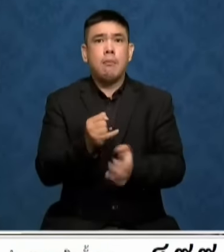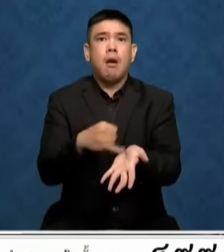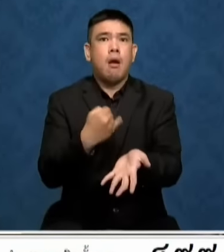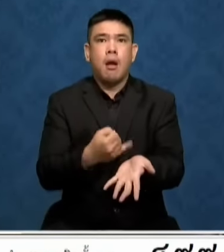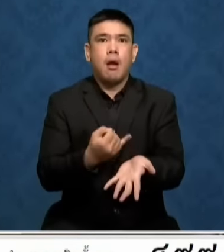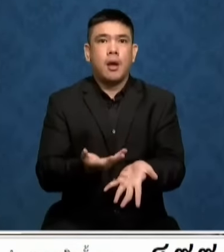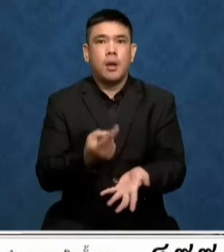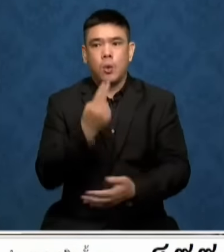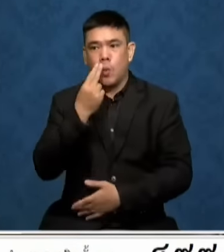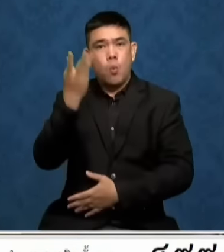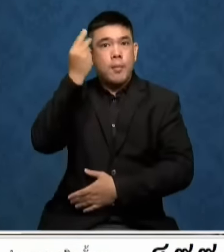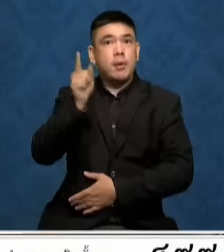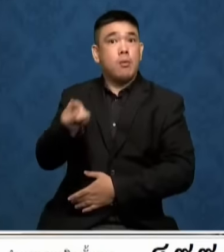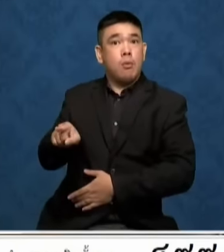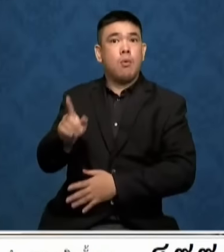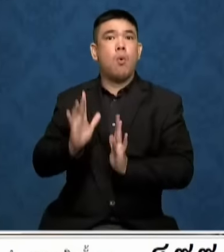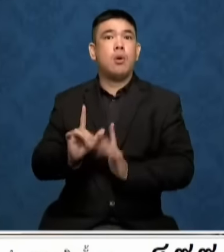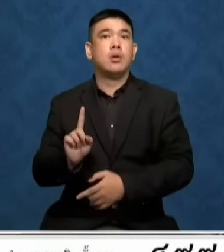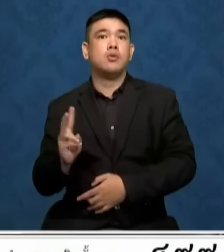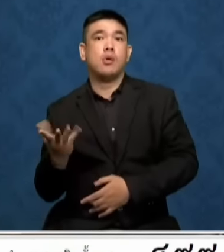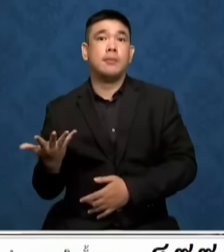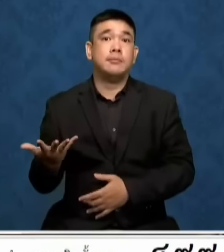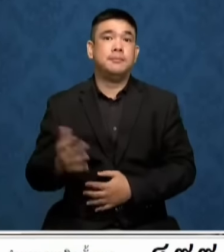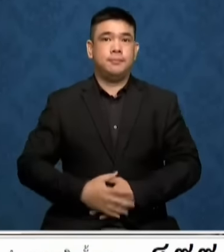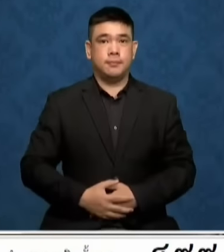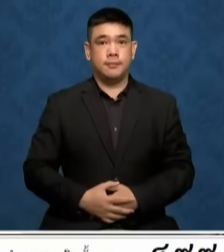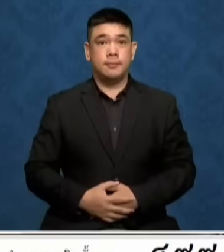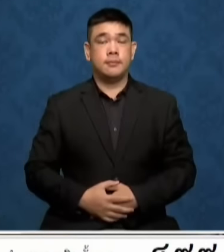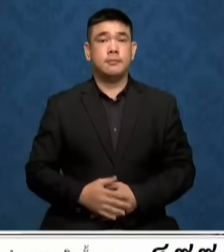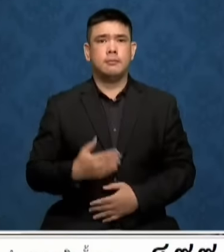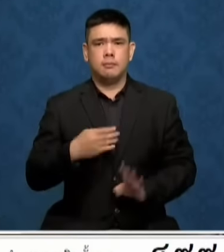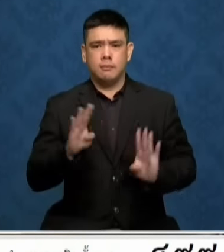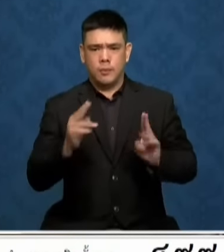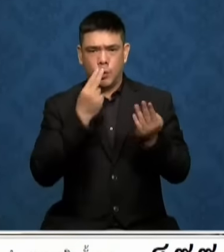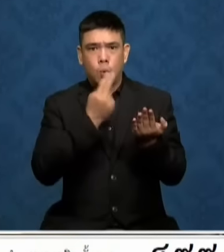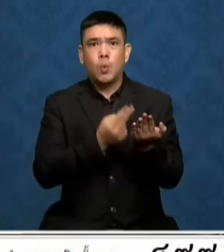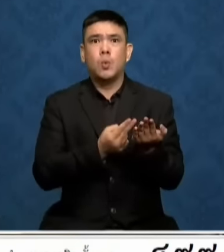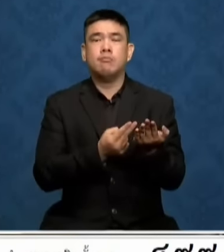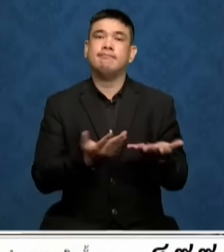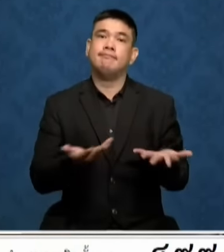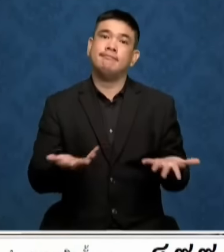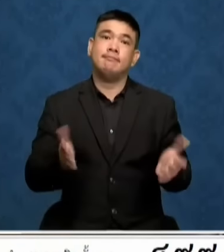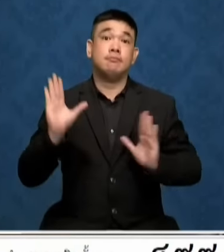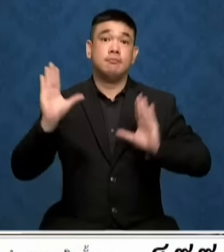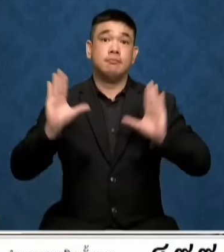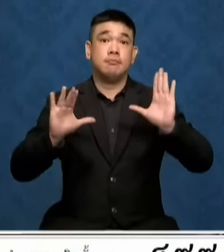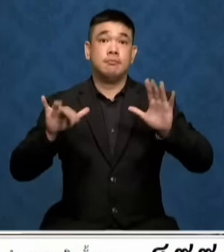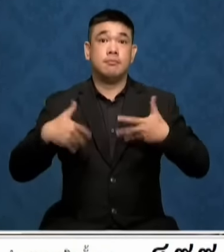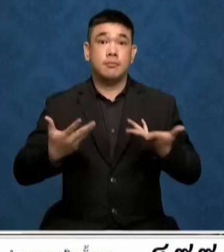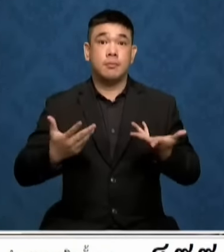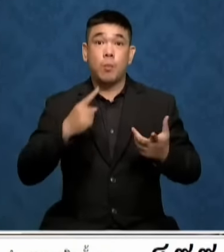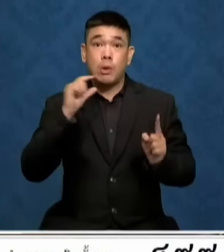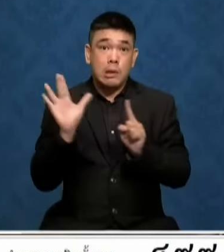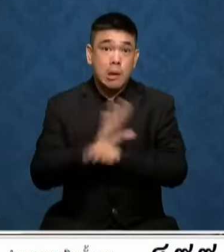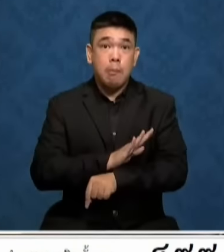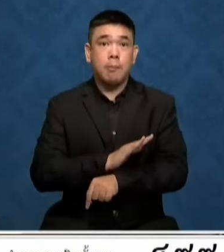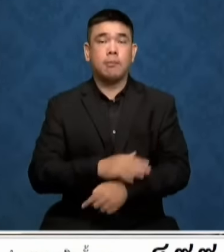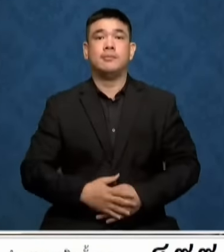จากความคิดเห็นของคนแค่ไม่กี่คนคะแบบนี้เรายังเรียกว่าประชาธิปไตยที่เต็มปากอีกหรือ